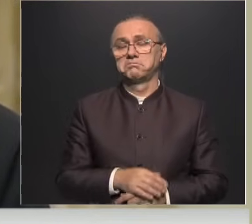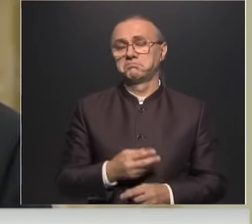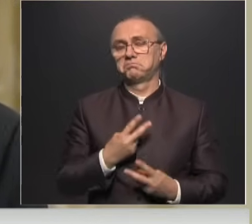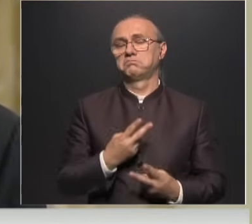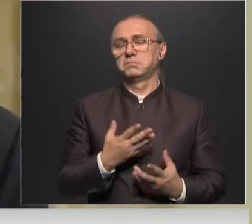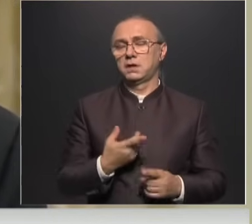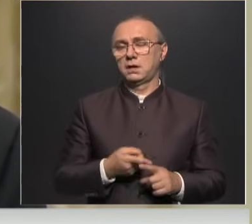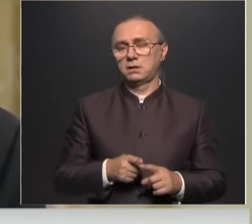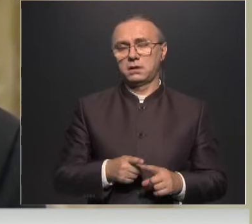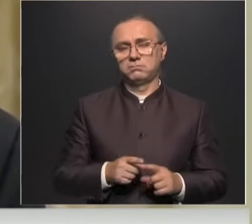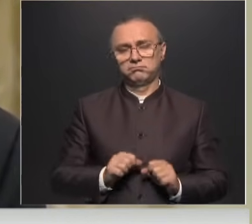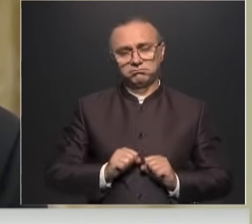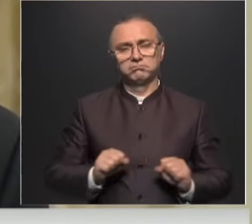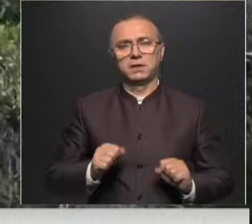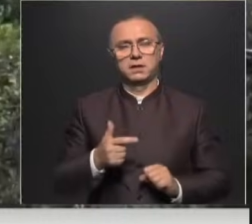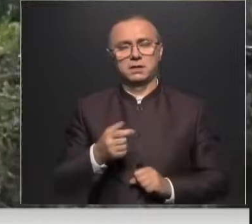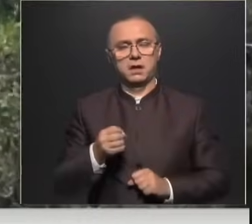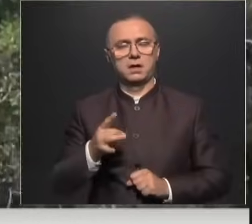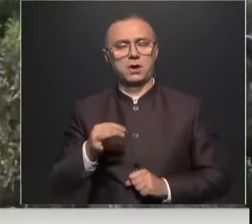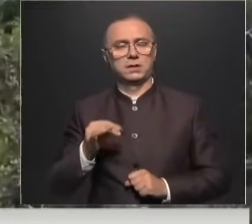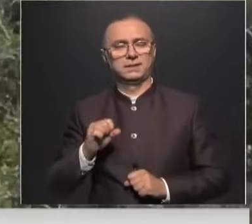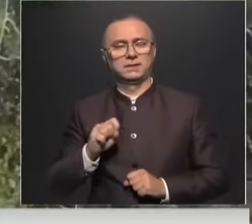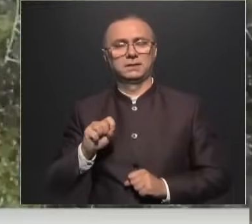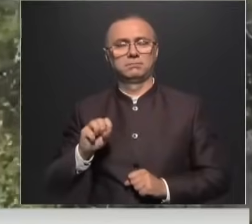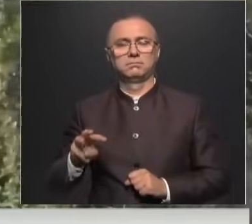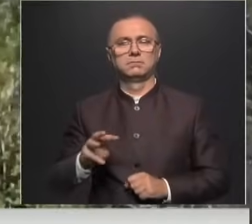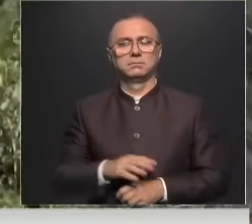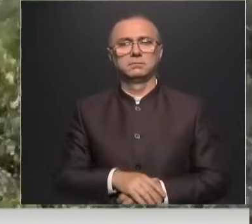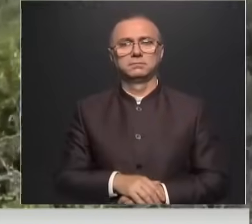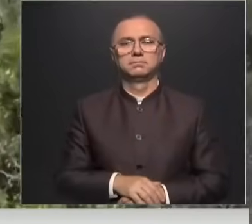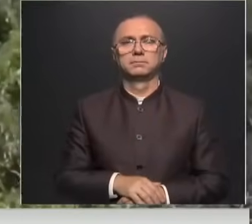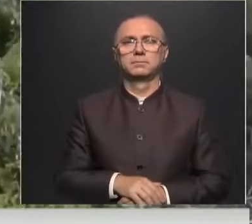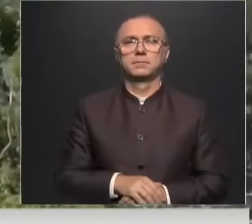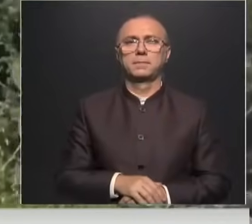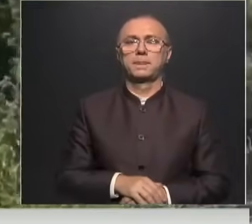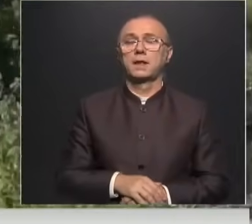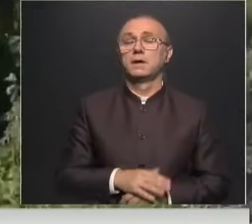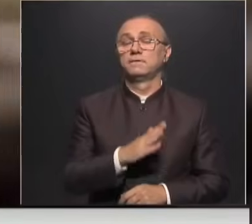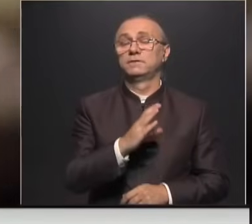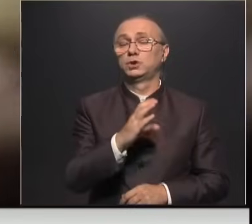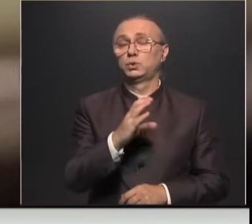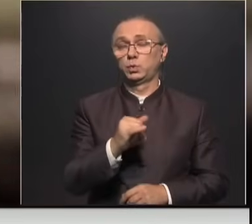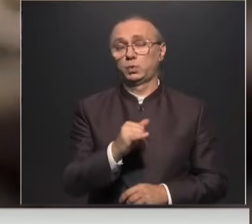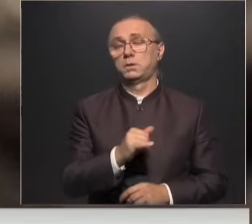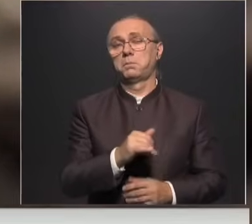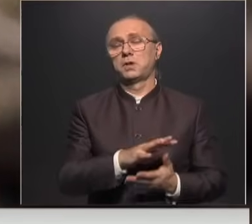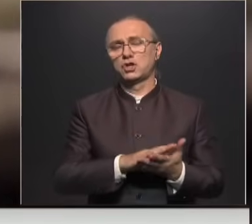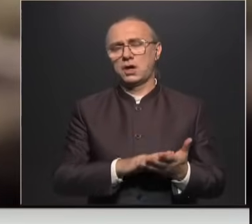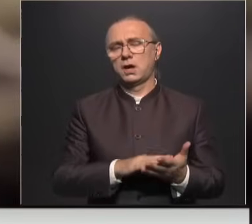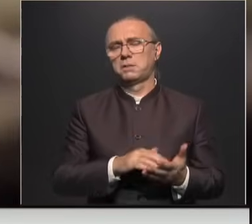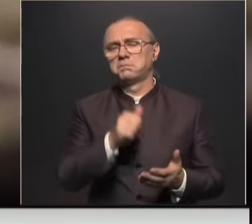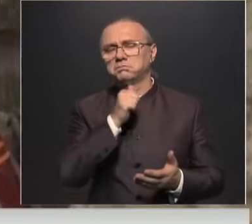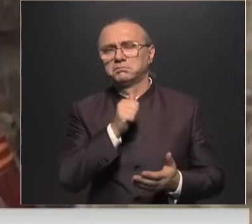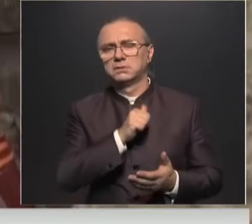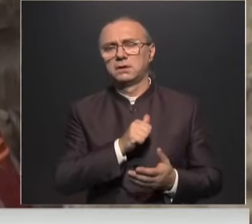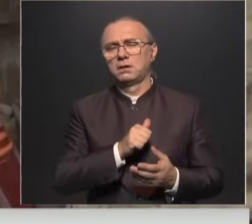героизм в прямом смысле этого слова. Тем временем вооруженные силы Украины продолжают попытки совершения теракта на